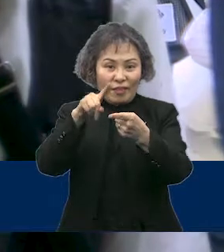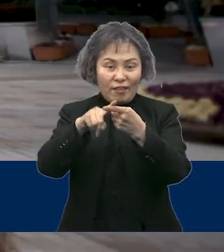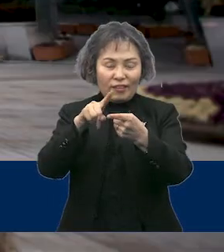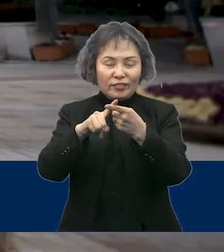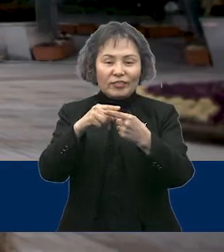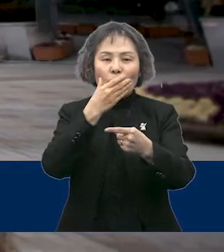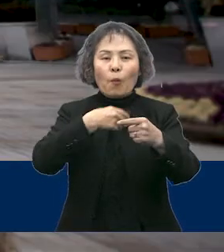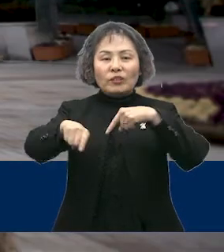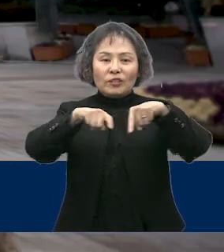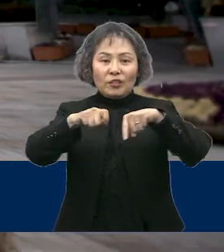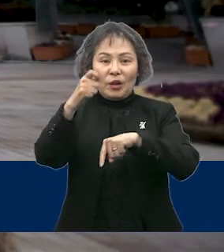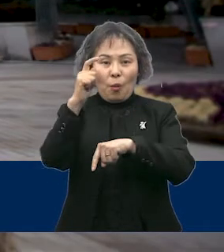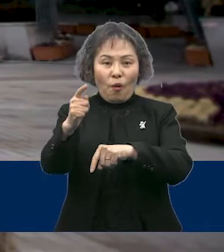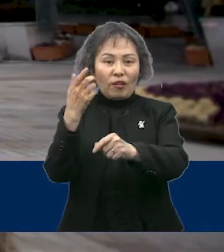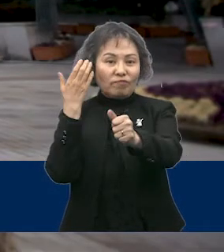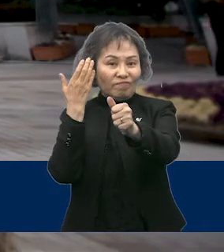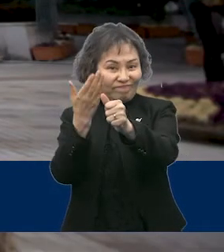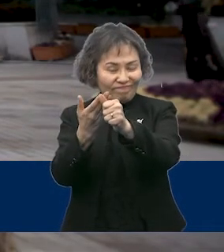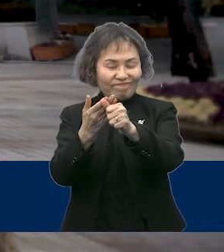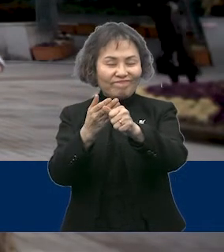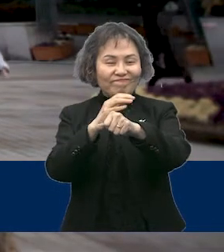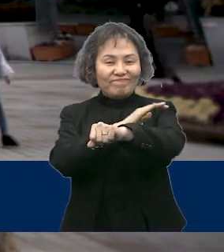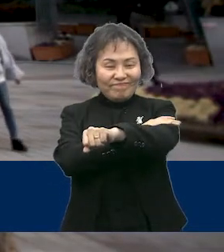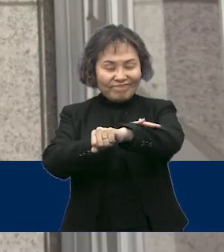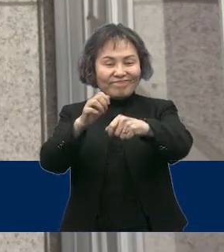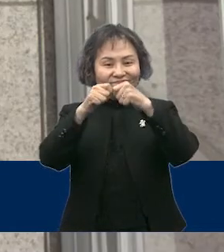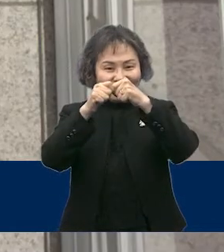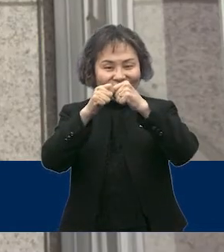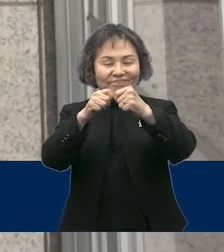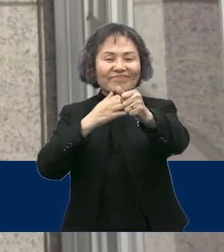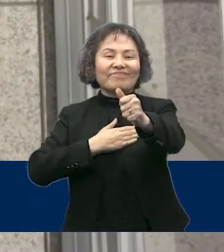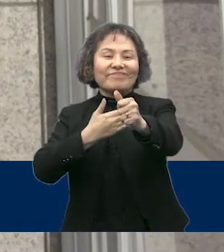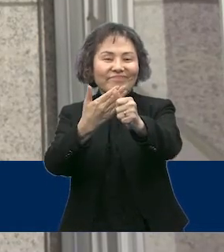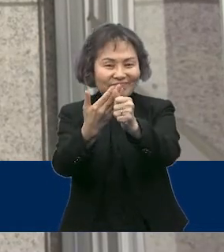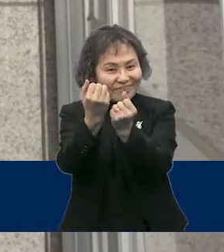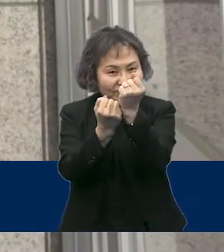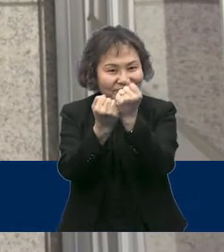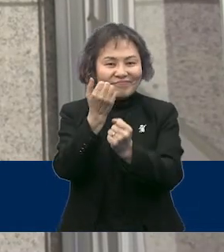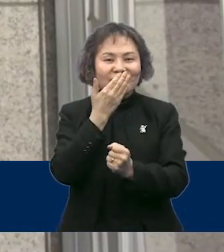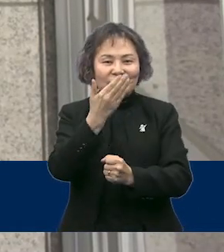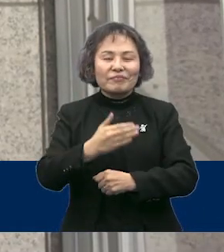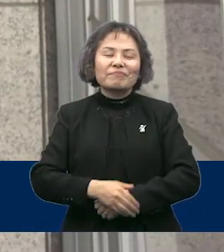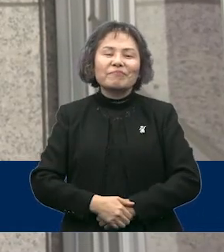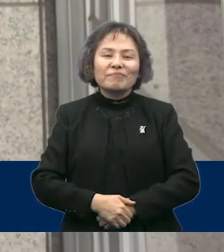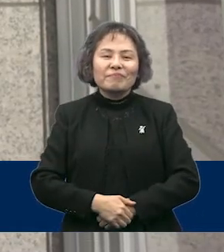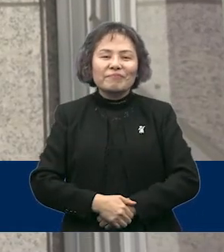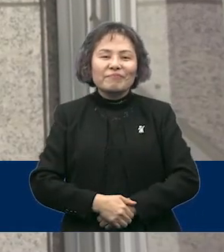동대문구청 복지정책과 로 문의하시면 보다 자세한 내용을 안내받을 수 있습니다